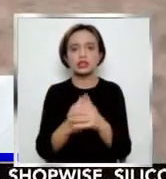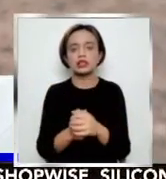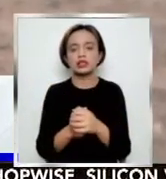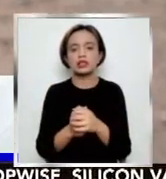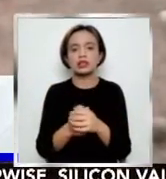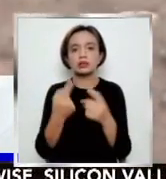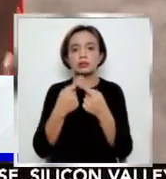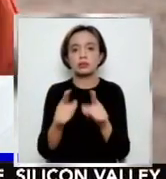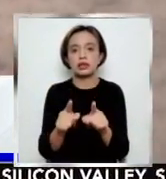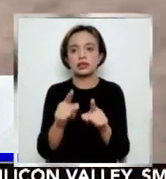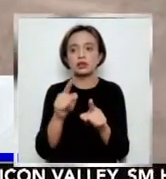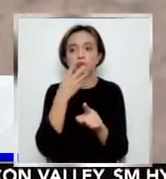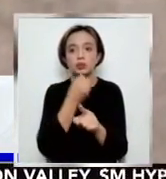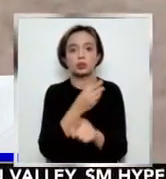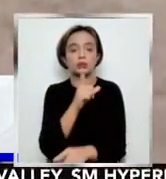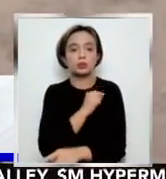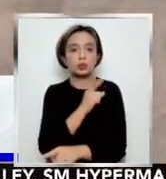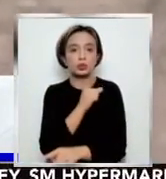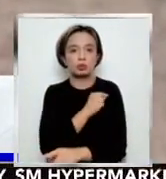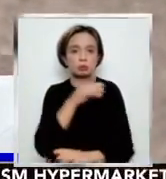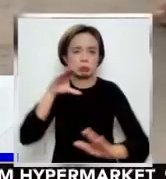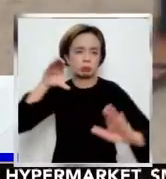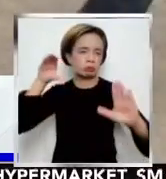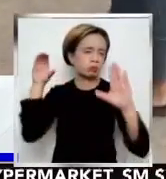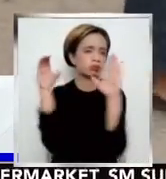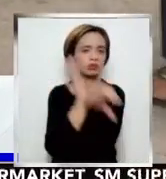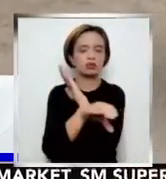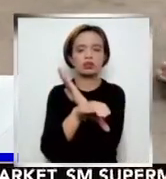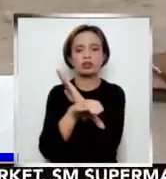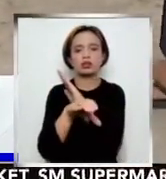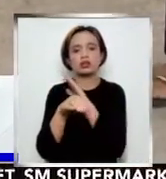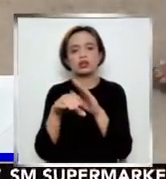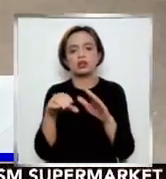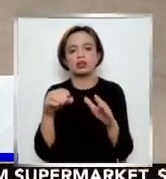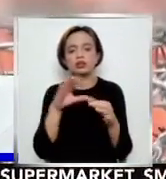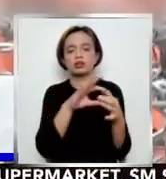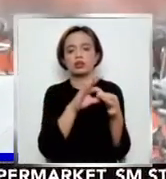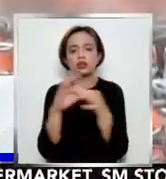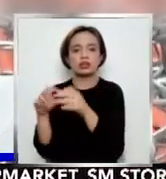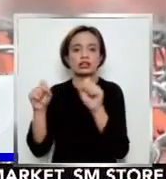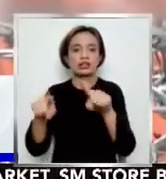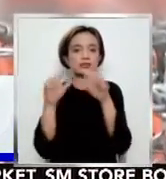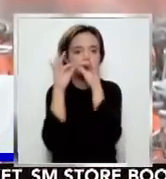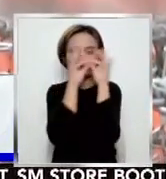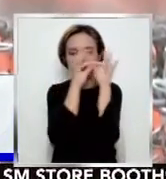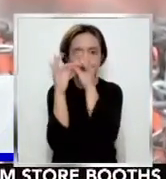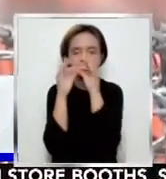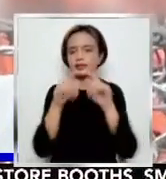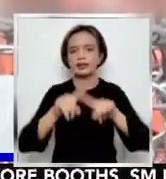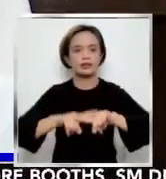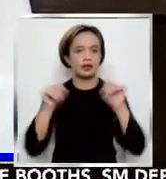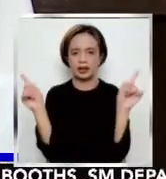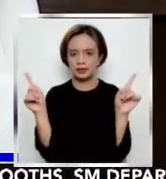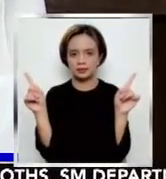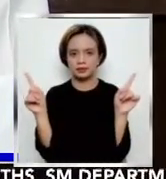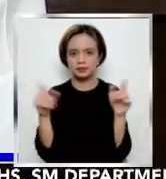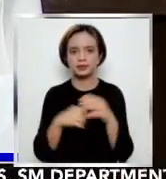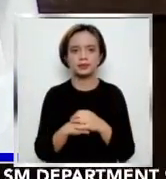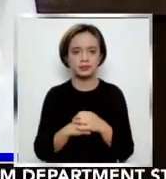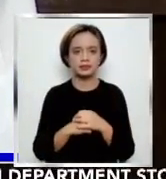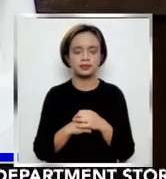guilty sa karumal-dumal na krimen o sa mga kaso may kinalaman sa bentahan ng droga. Ibang usapan ang drug offender. Eh